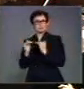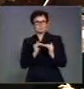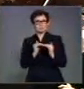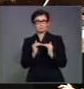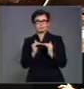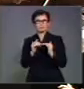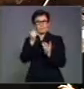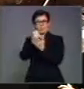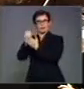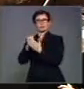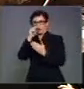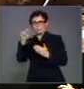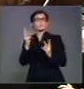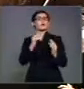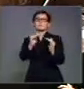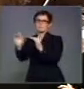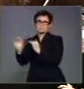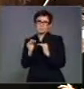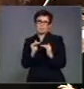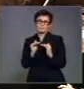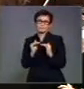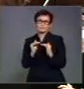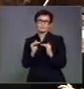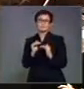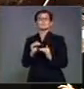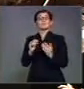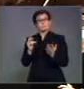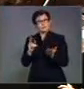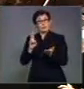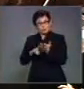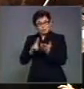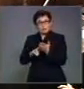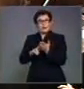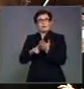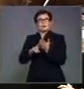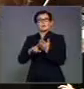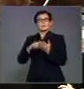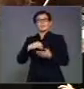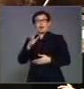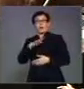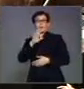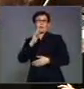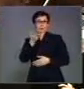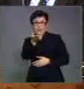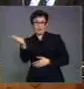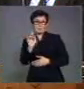tasavertaisesti tässä päätöksenteossa. Ja todellakin viestini heille on se,